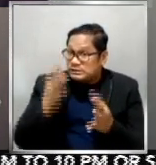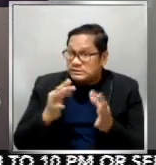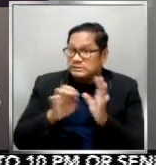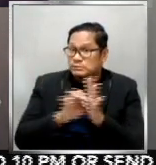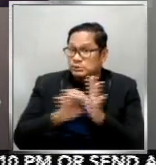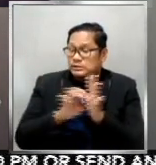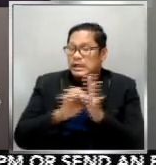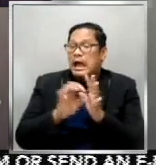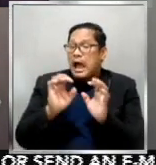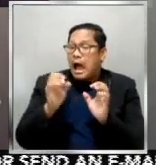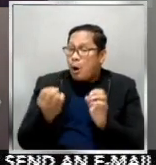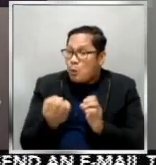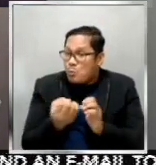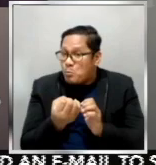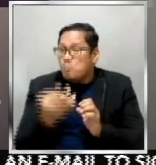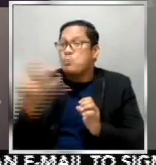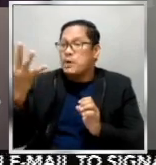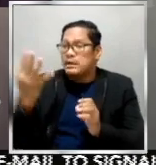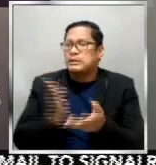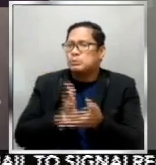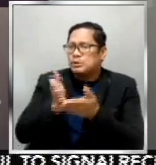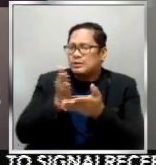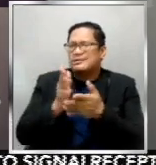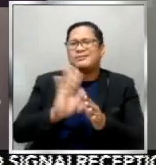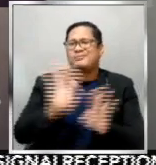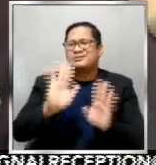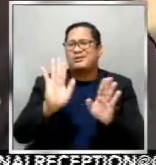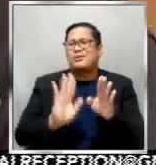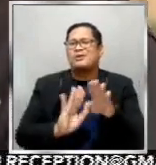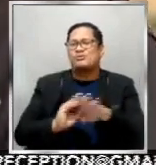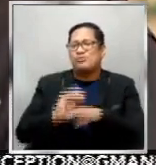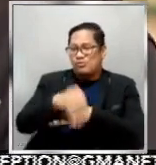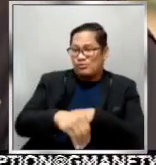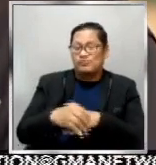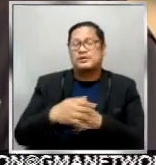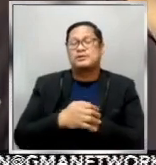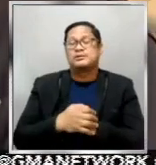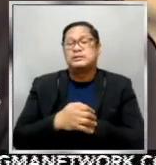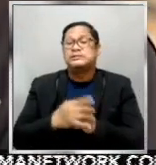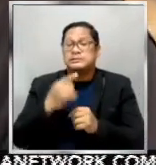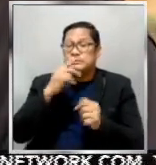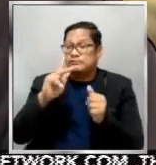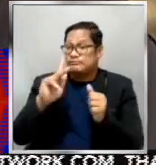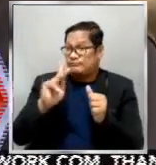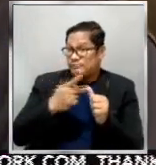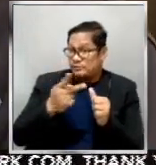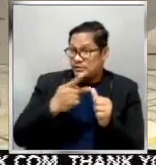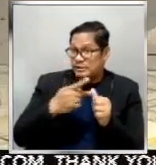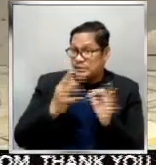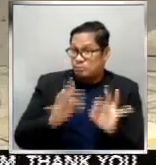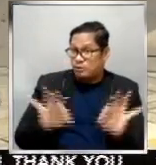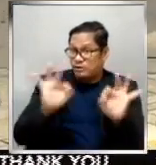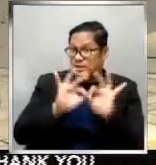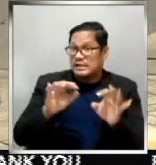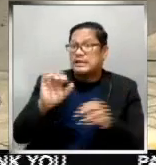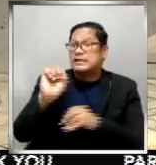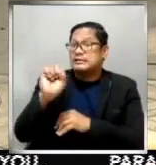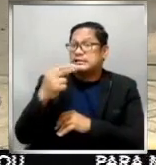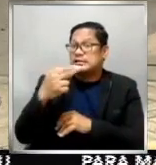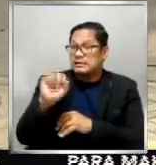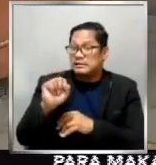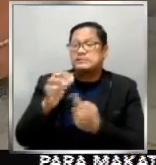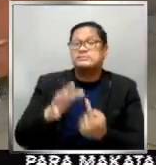frequent, ilan yung nandun, basta hindi so sobra dun sa sasabihin namin. Priority din daw mga nasa senior high school, lalo na mga tech